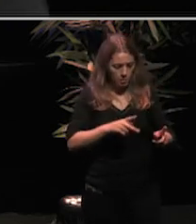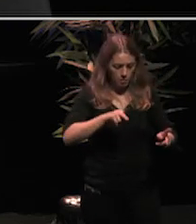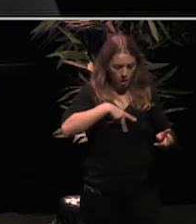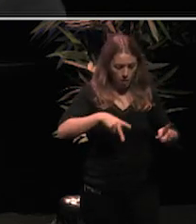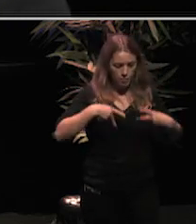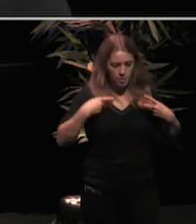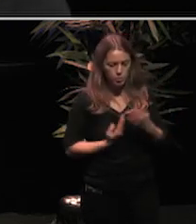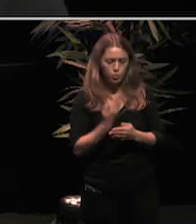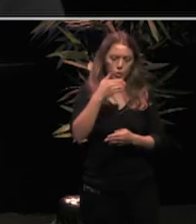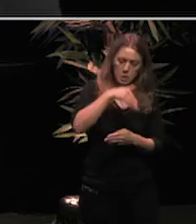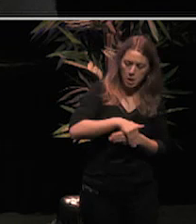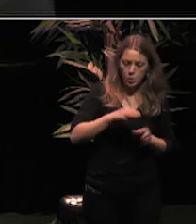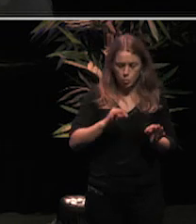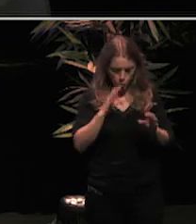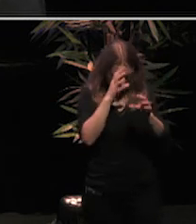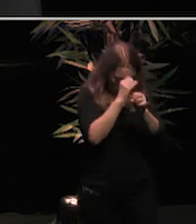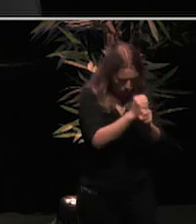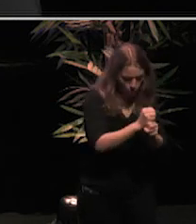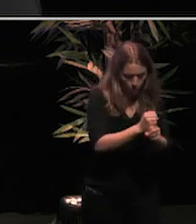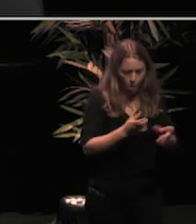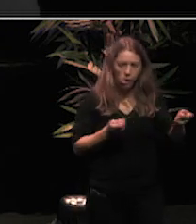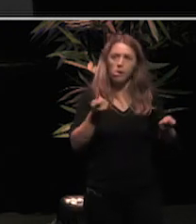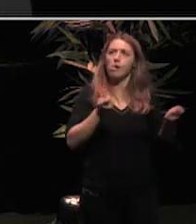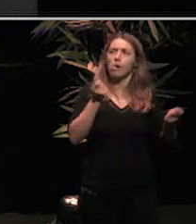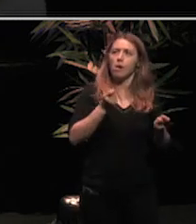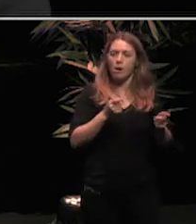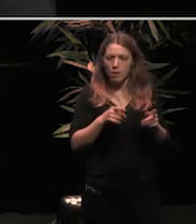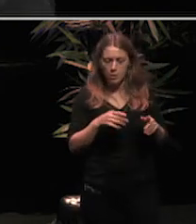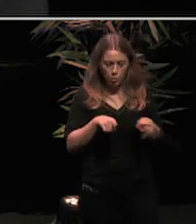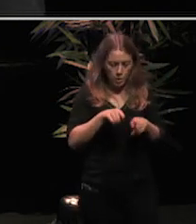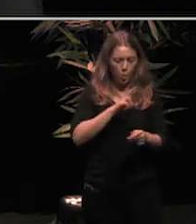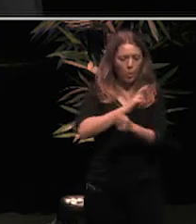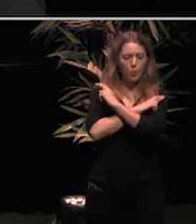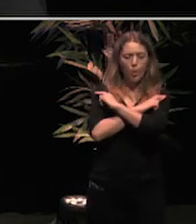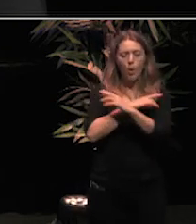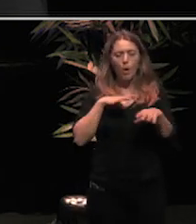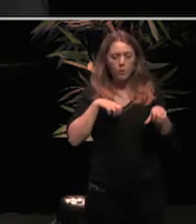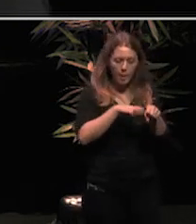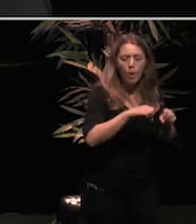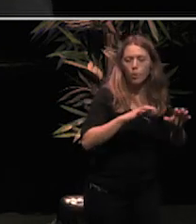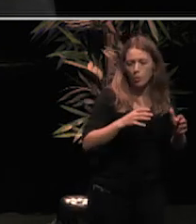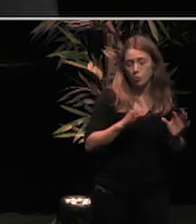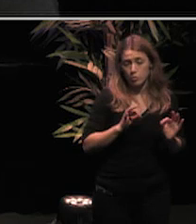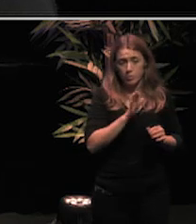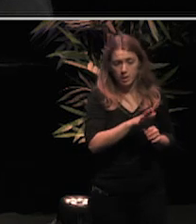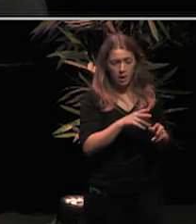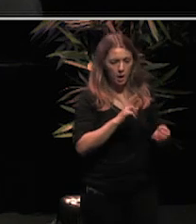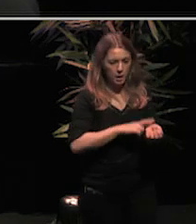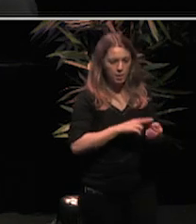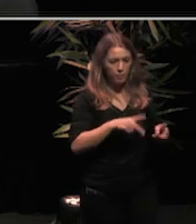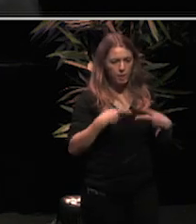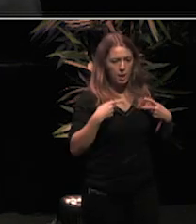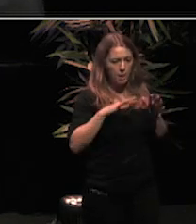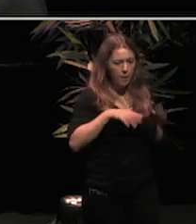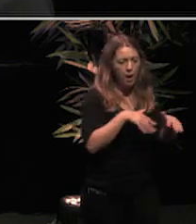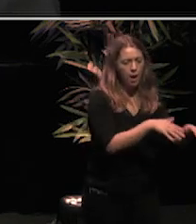bord, et puis les manœuvres à bord, et comment récupérer, etc. Enfin, avoir cette routine en fait en mer, et... Enfin, sa